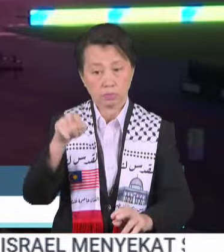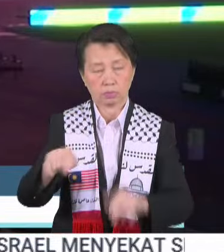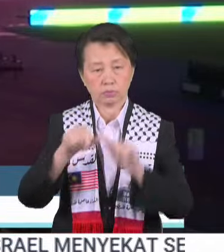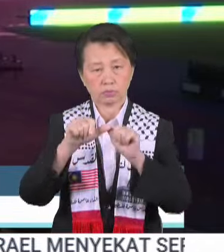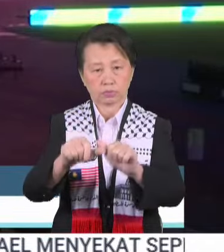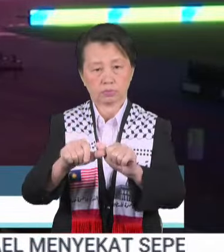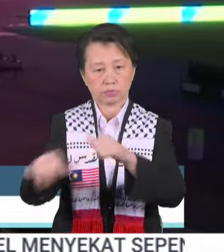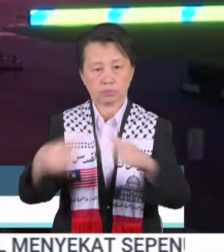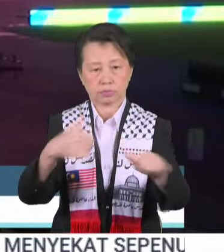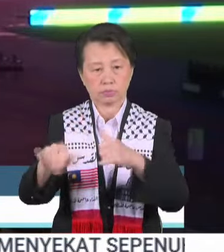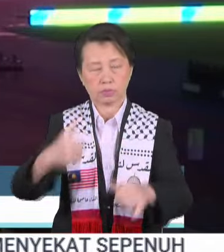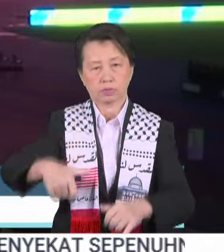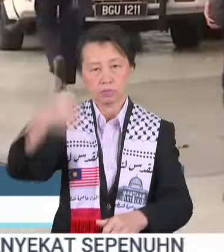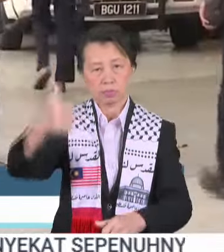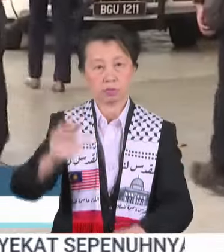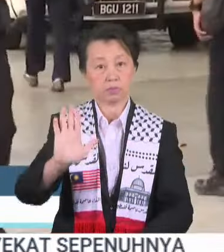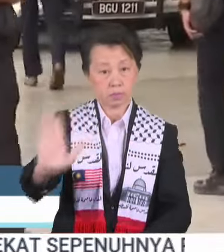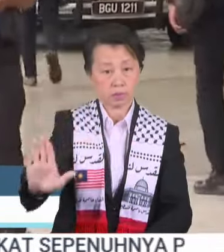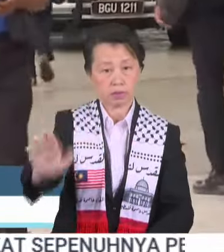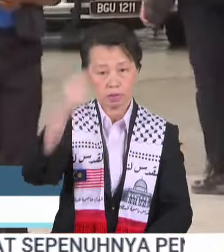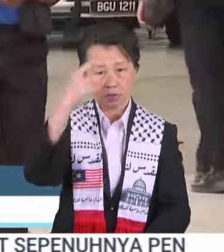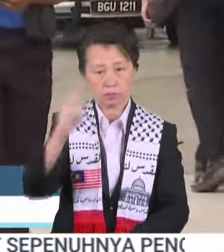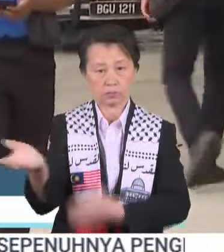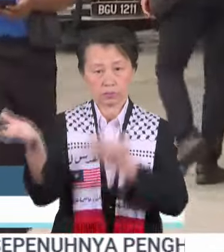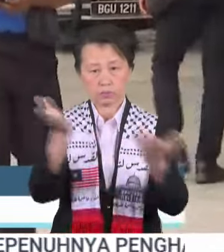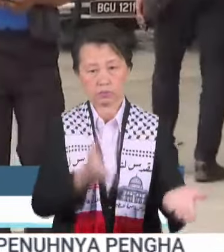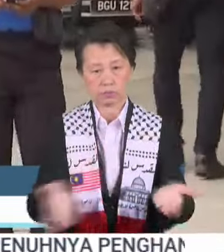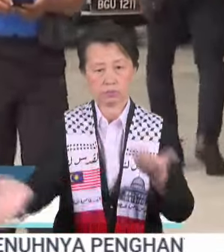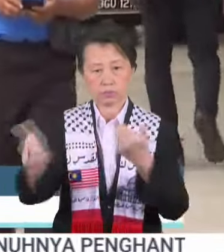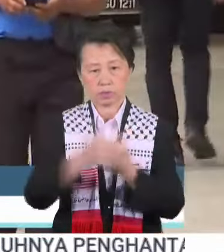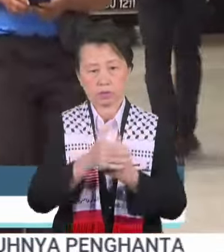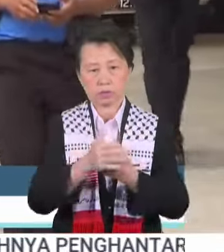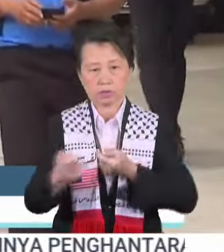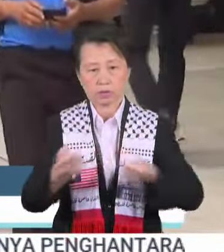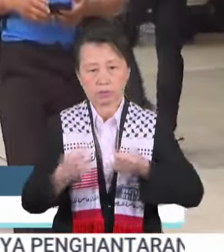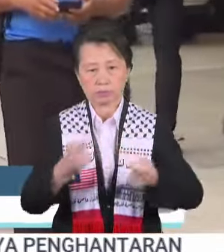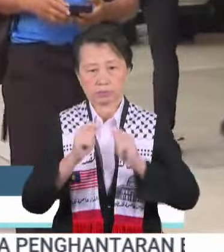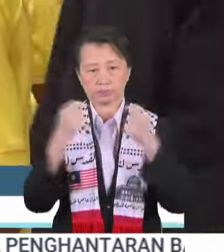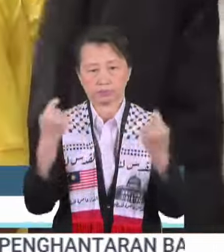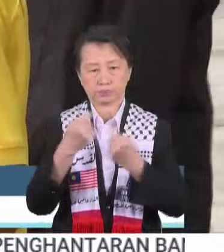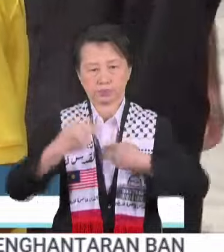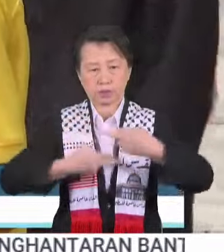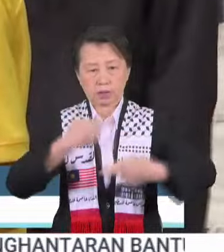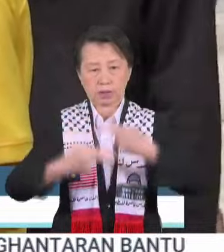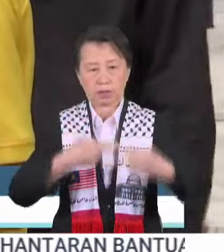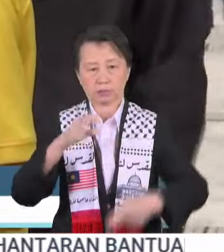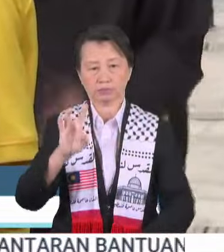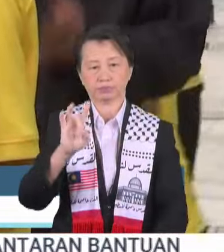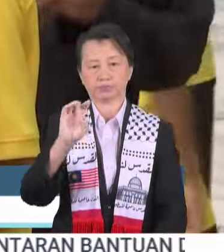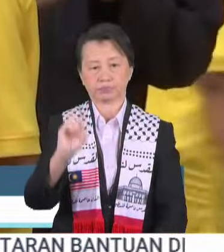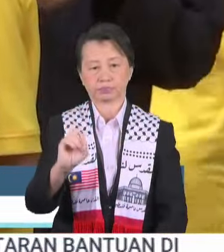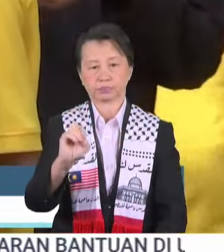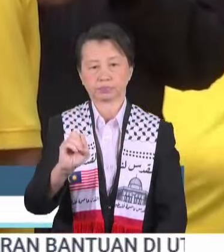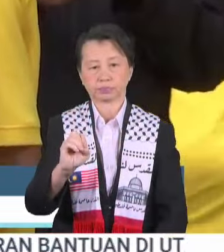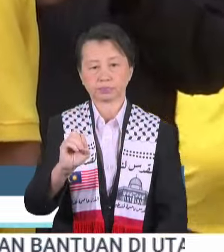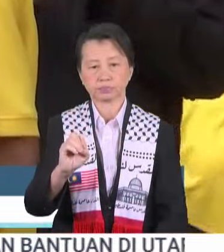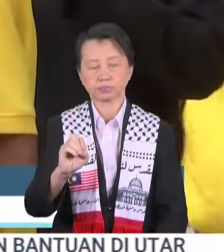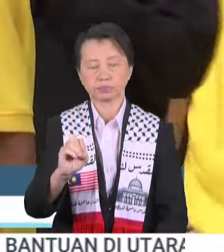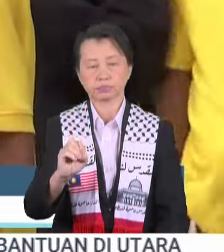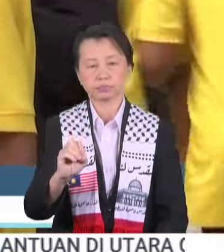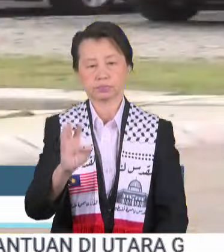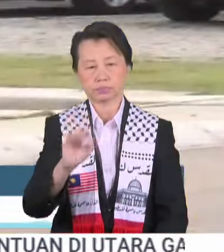meneruskan Rentak kemenangan mereka untuk dibawa pulang pengendali pasukan di ranking ke-80 itu jasle